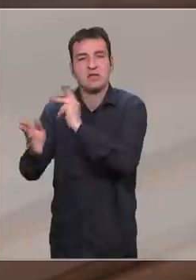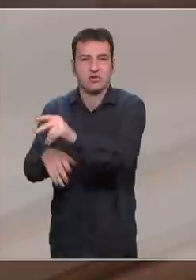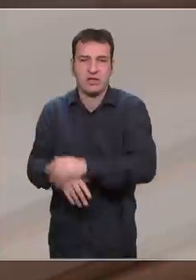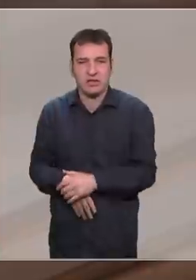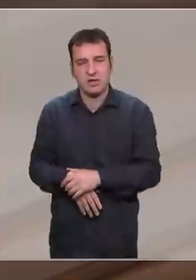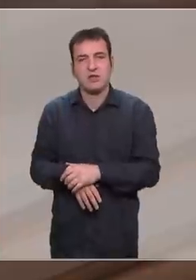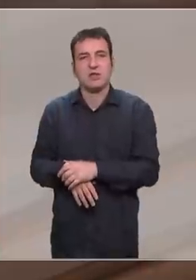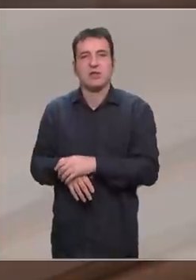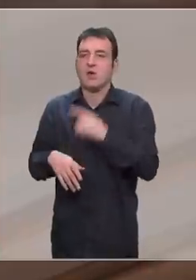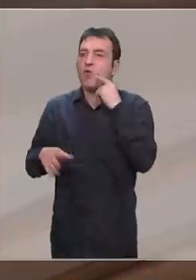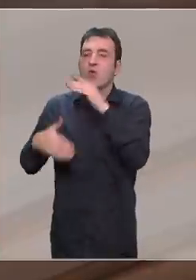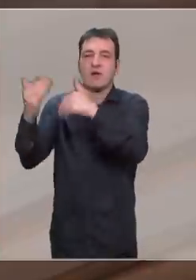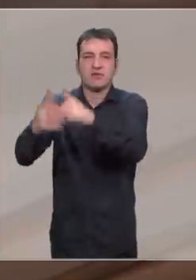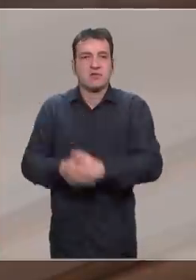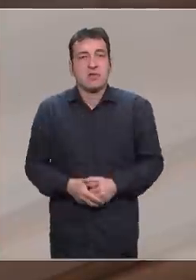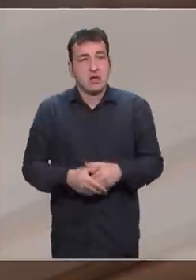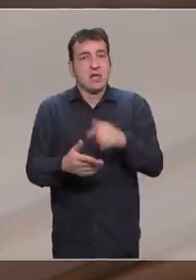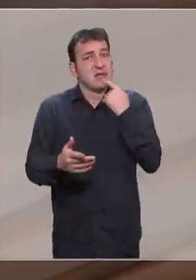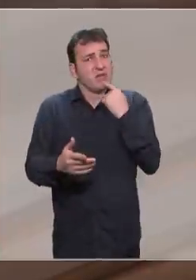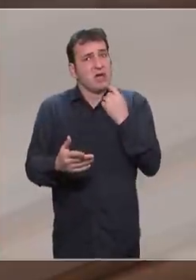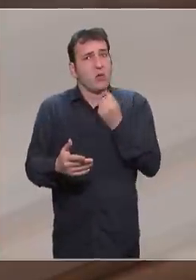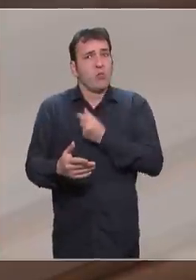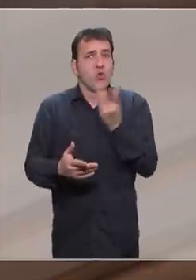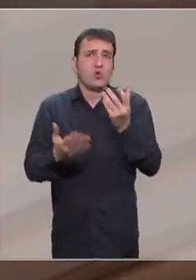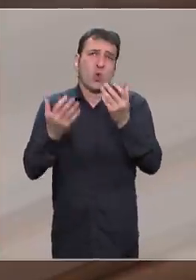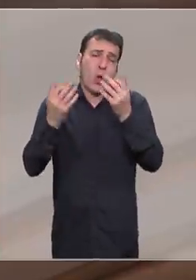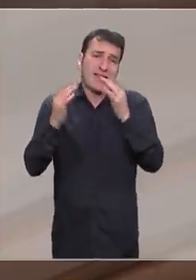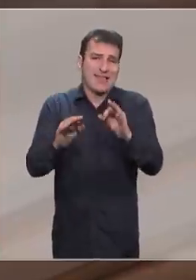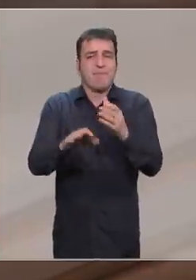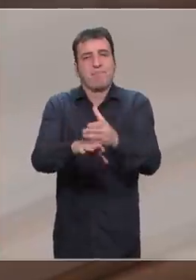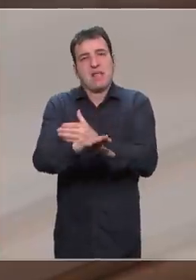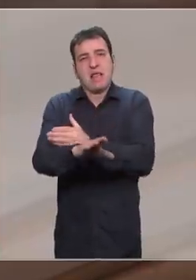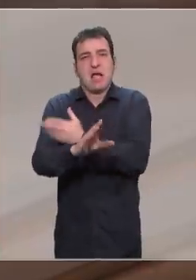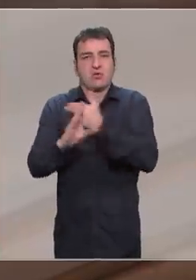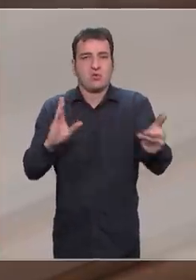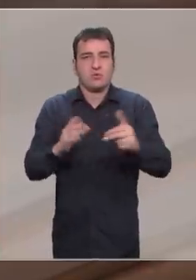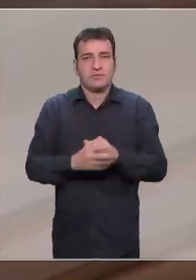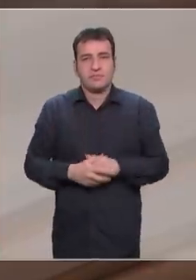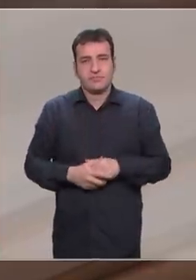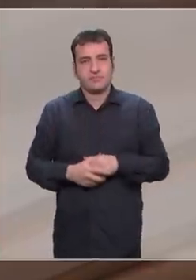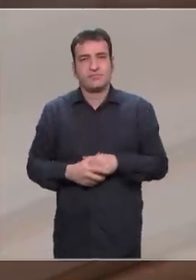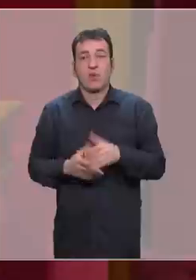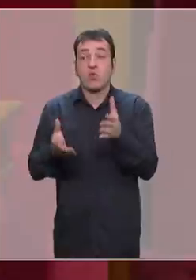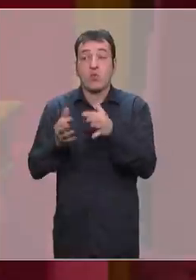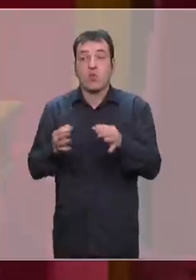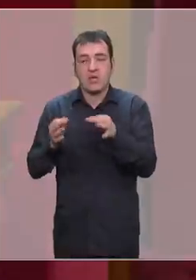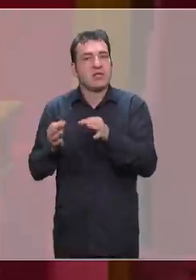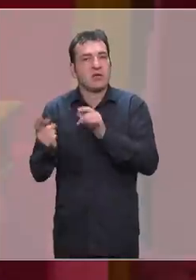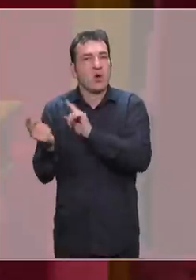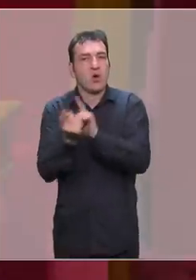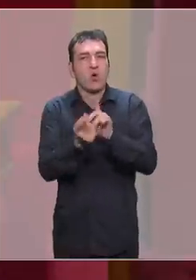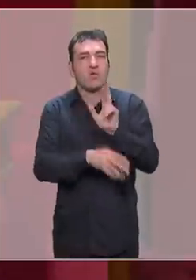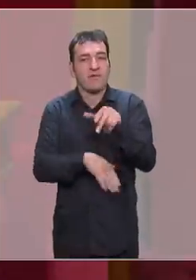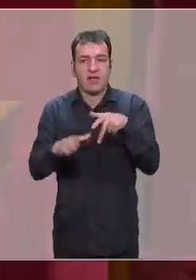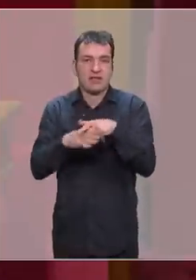de plusieurs dizaines de milliards d'euros, d'un plan qui réponde à la fois aux attentes des territoires que nous aurons l'occasion de rencontrer au début de